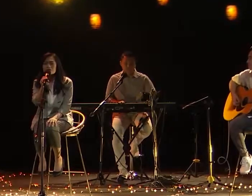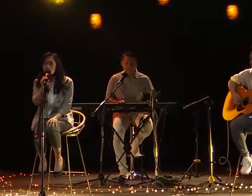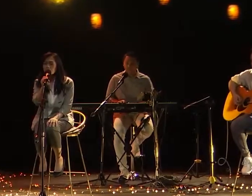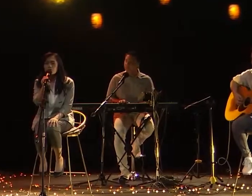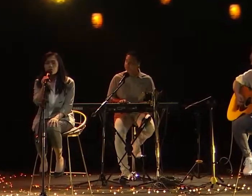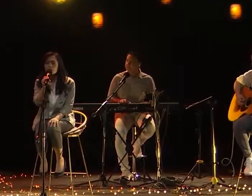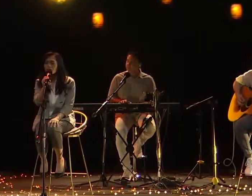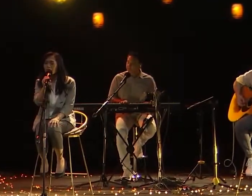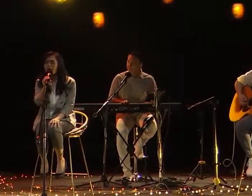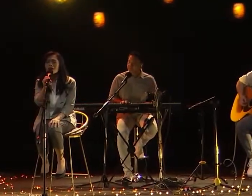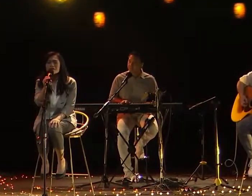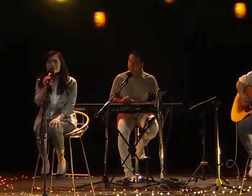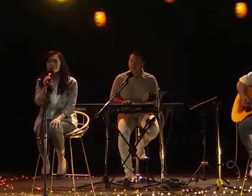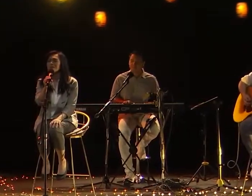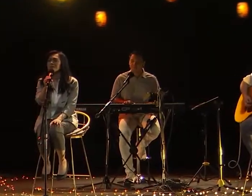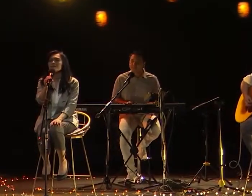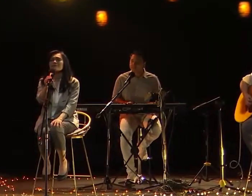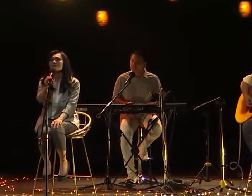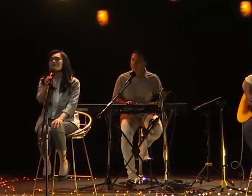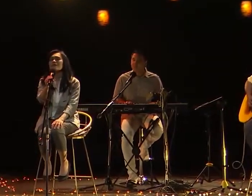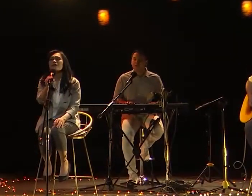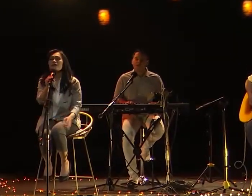yang sempurna.